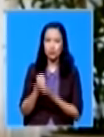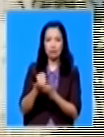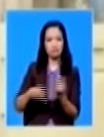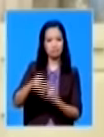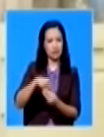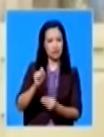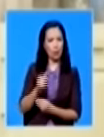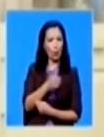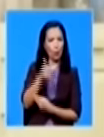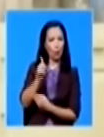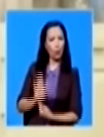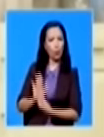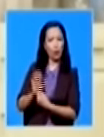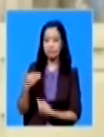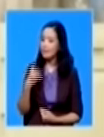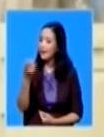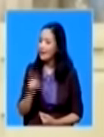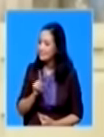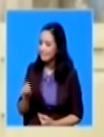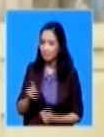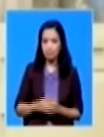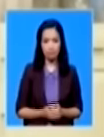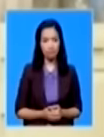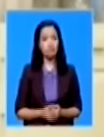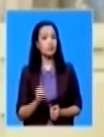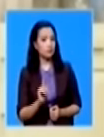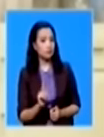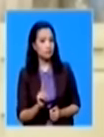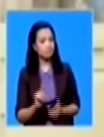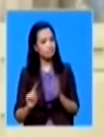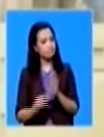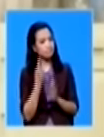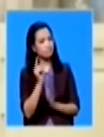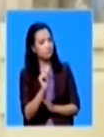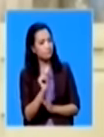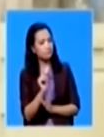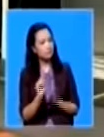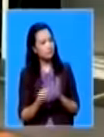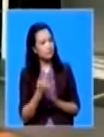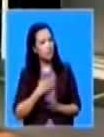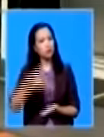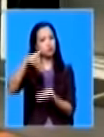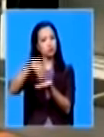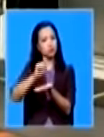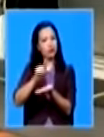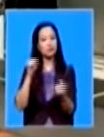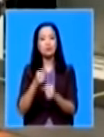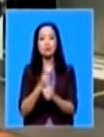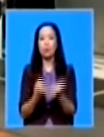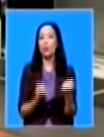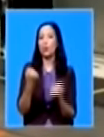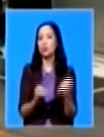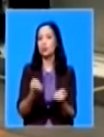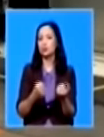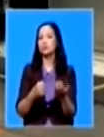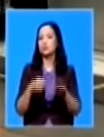ไทยได้อยู่เหมือนกันเนี่ยมีอะไรบ้างคะท่านนายกคะ ก็ถ้าพูดถึงอันแรกนะก็คือเราเป็นศูนย์กลางของการผลิตรถยนต์ไ